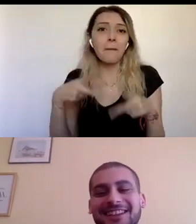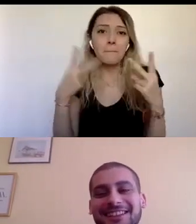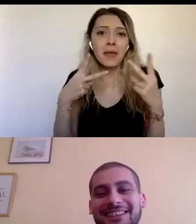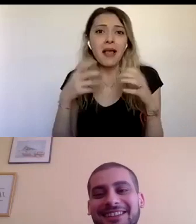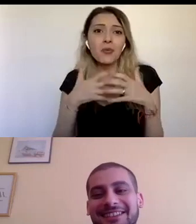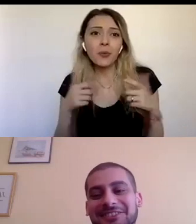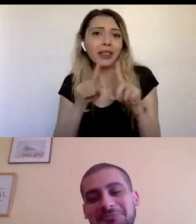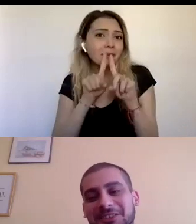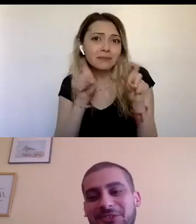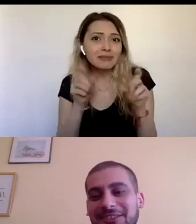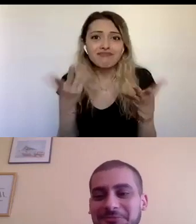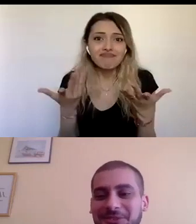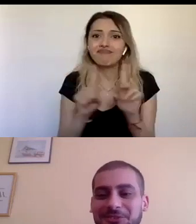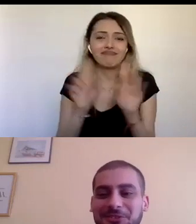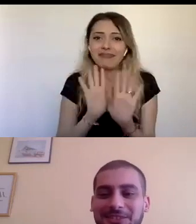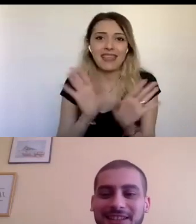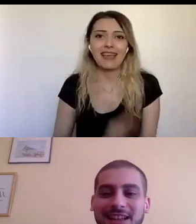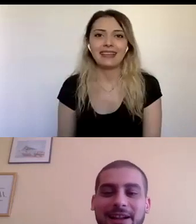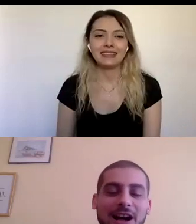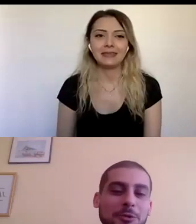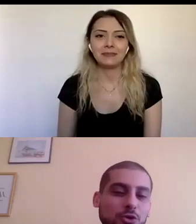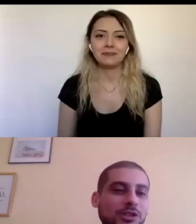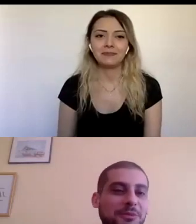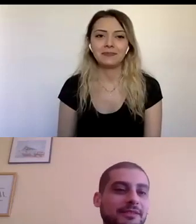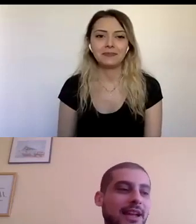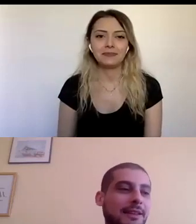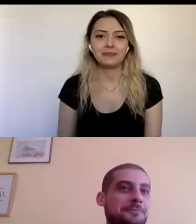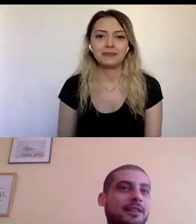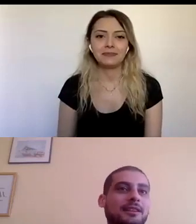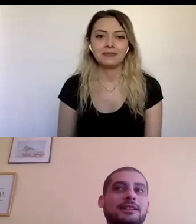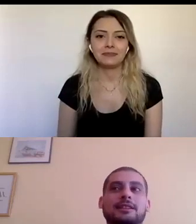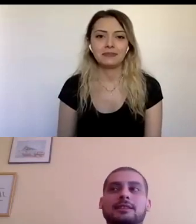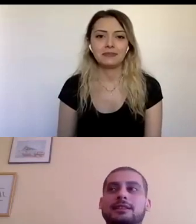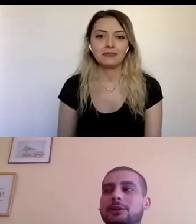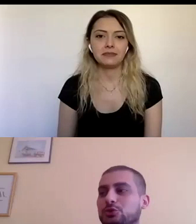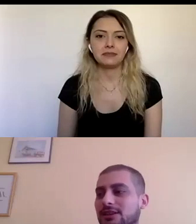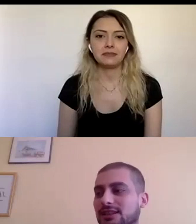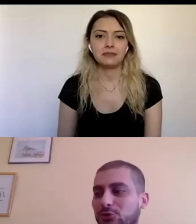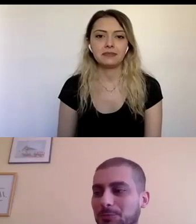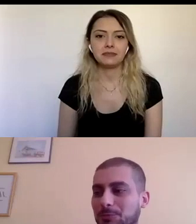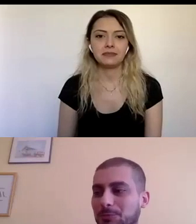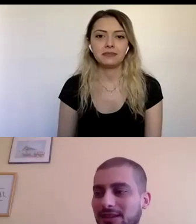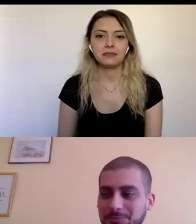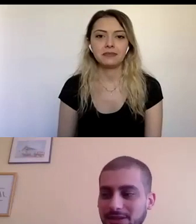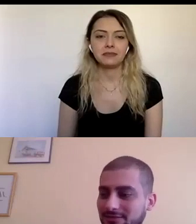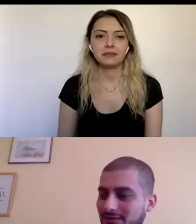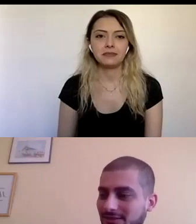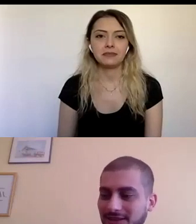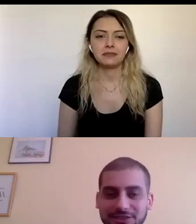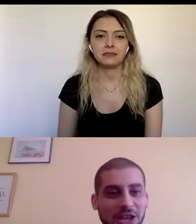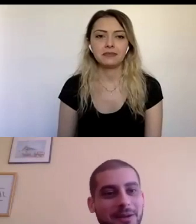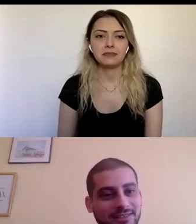Dolayısıyla çok bir güven durumu söz konusu değil. Ha, ama şu olabilir yani, ya üç arkadaş toplandık,